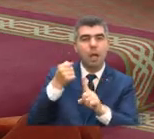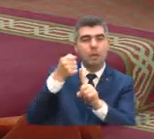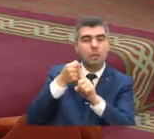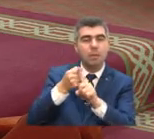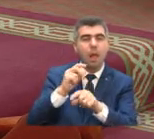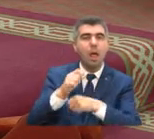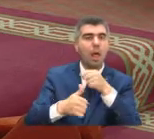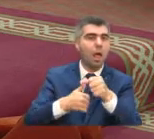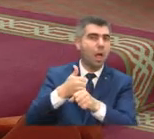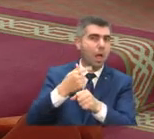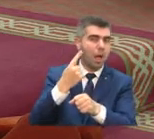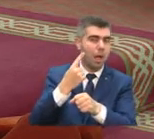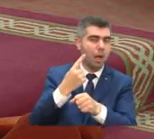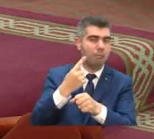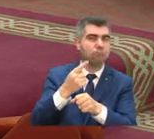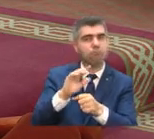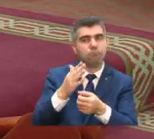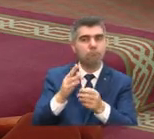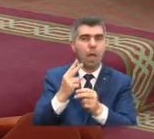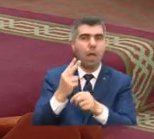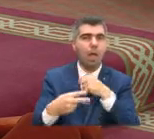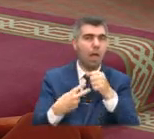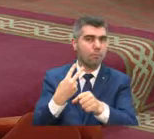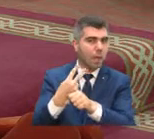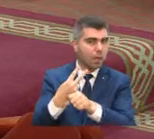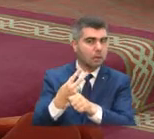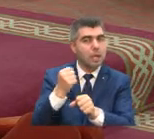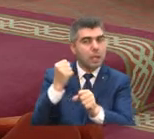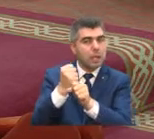سنتين الان فين واصلين اليوم.